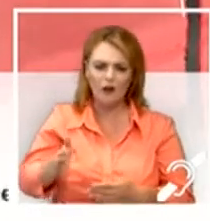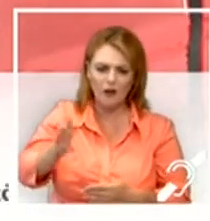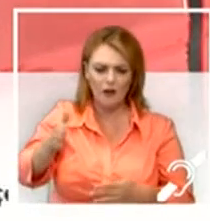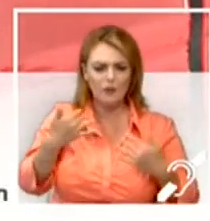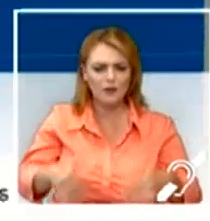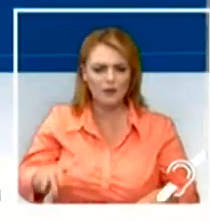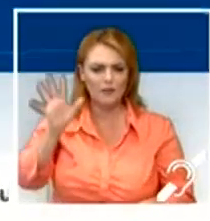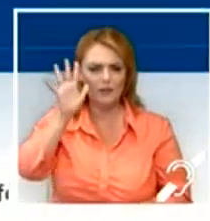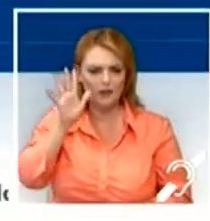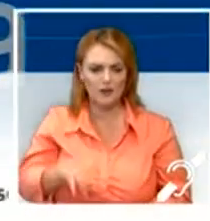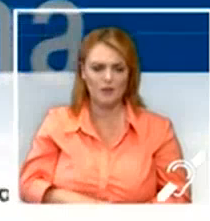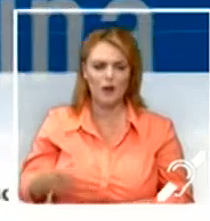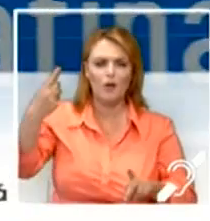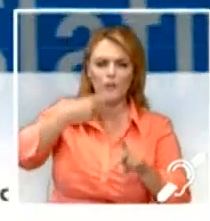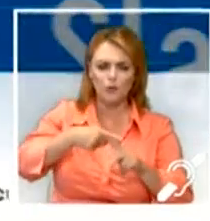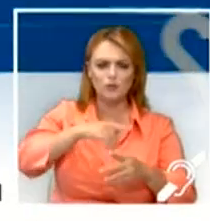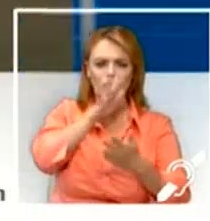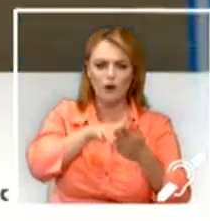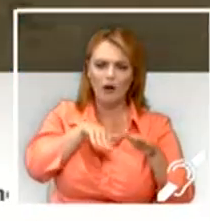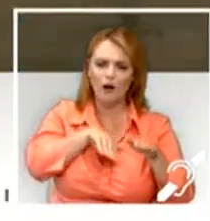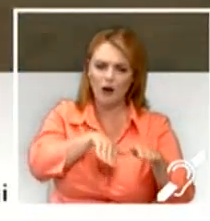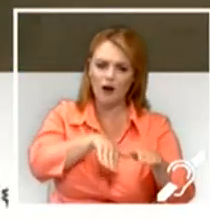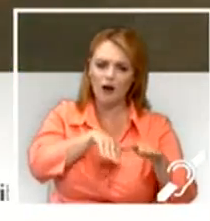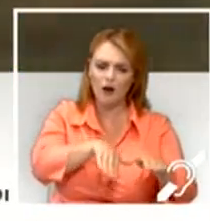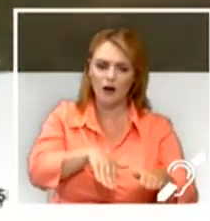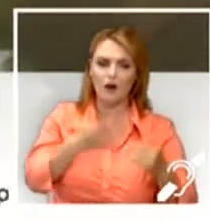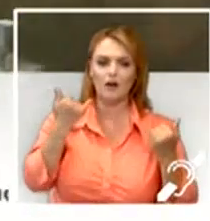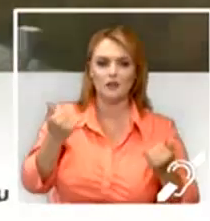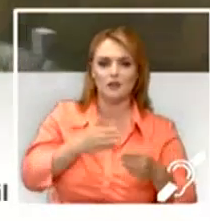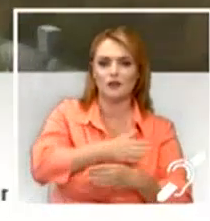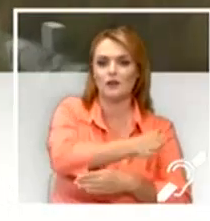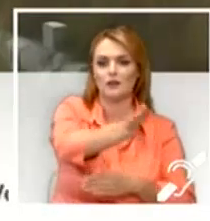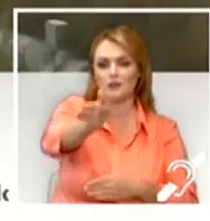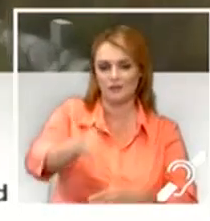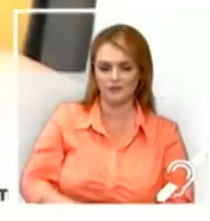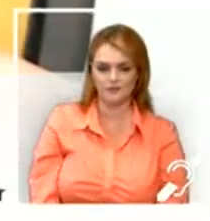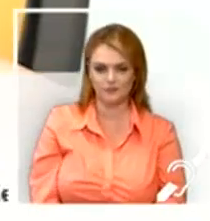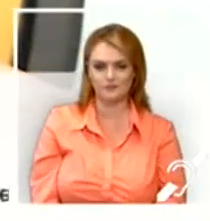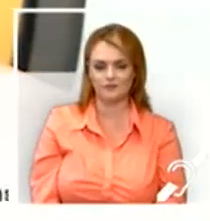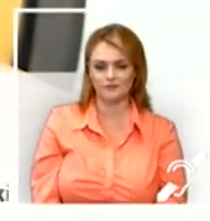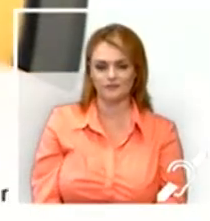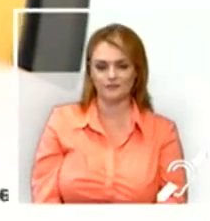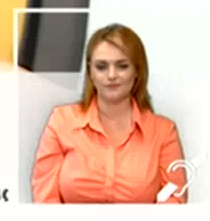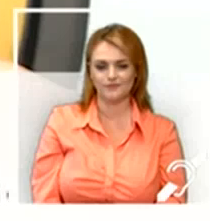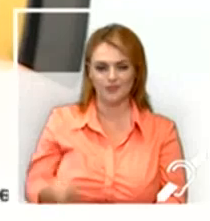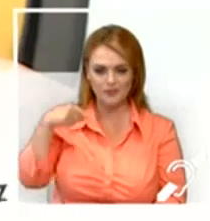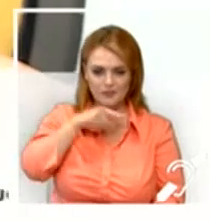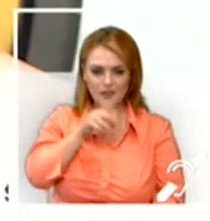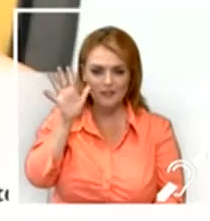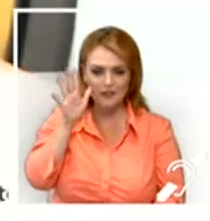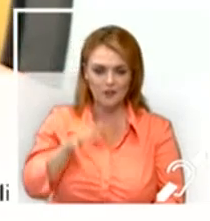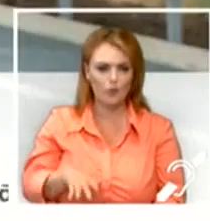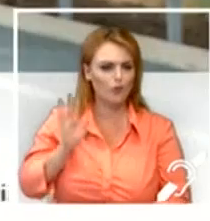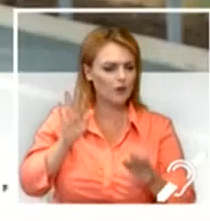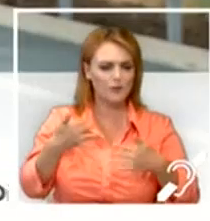timp pierdut în trafic. Cât făceați pe cele două centuri de la Slatina și Balș? Păi, chiar și